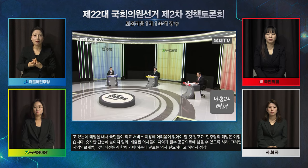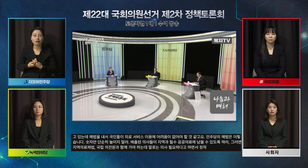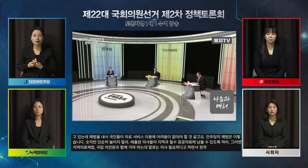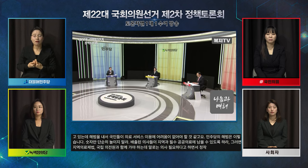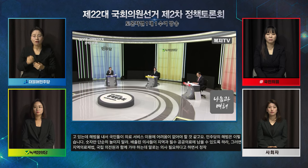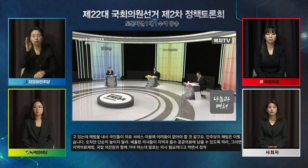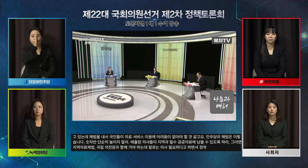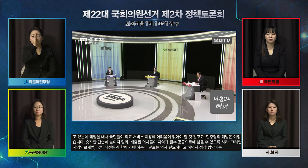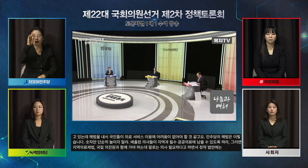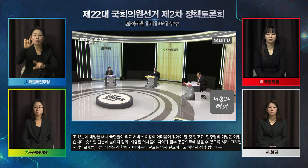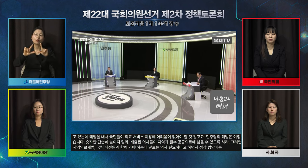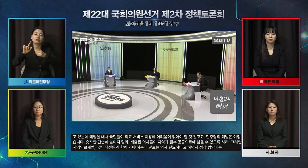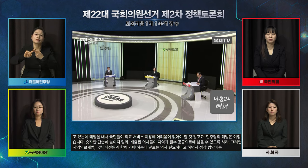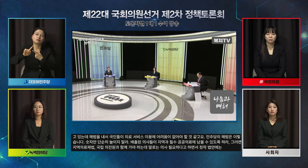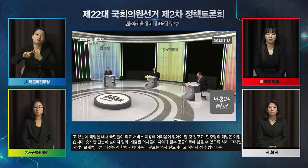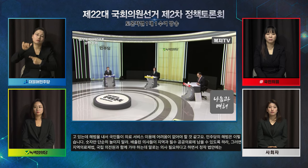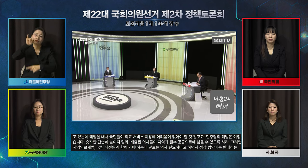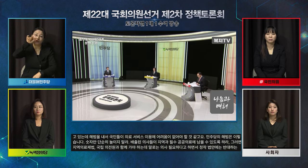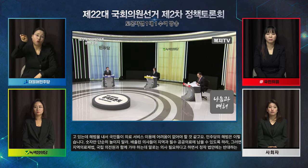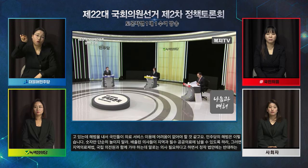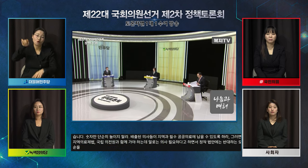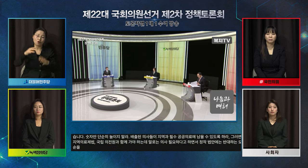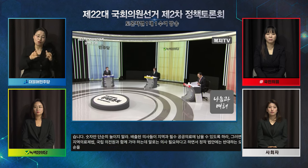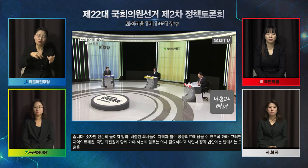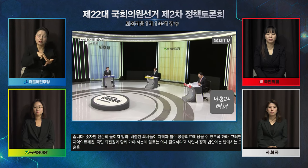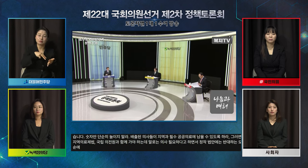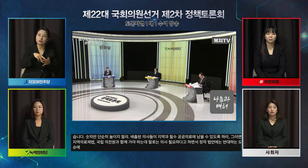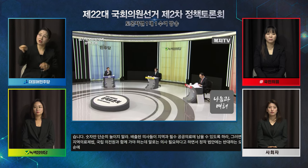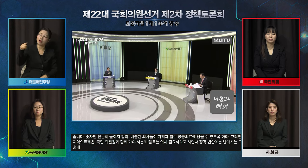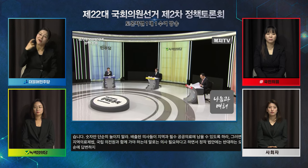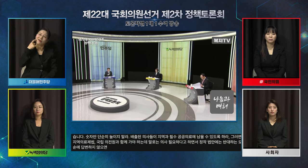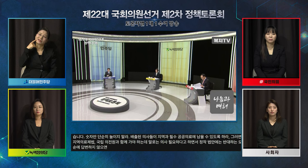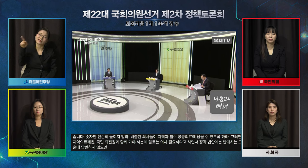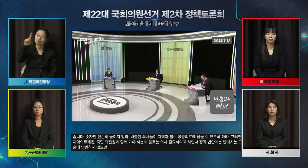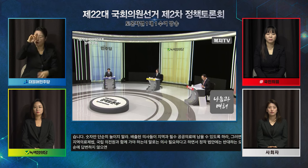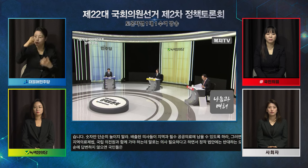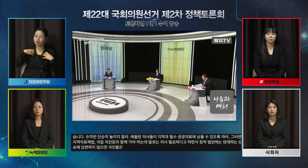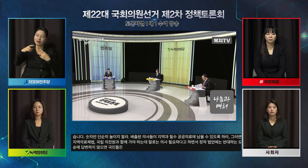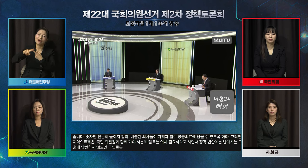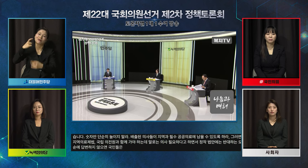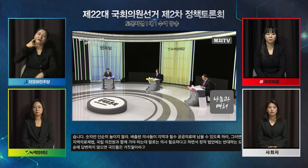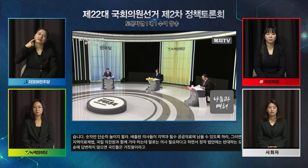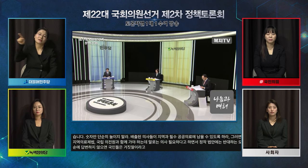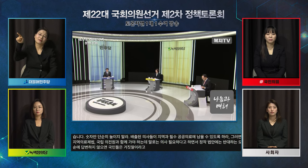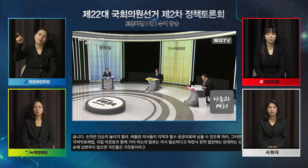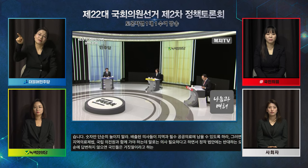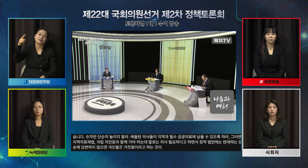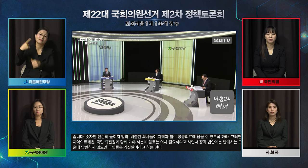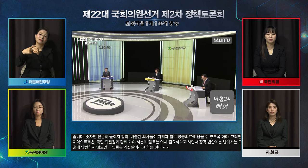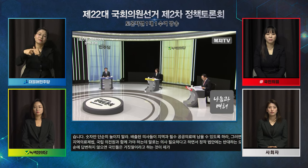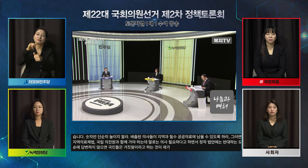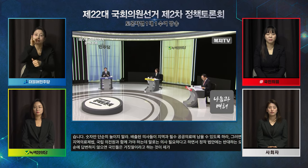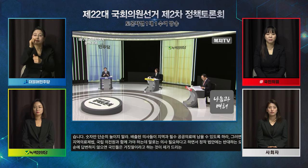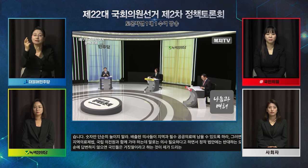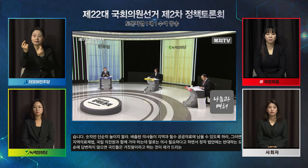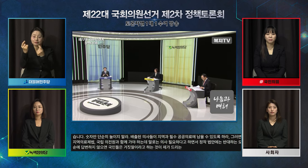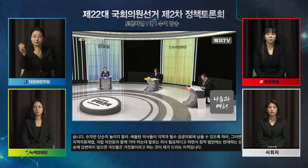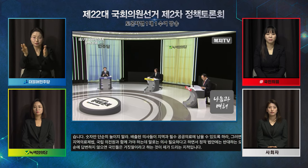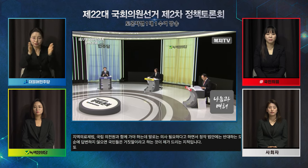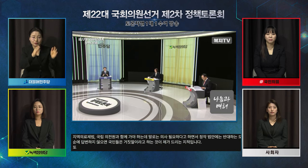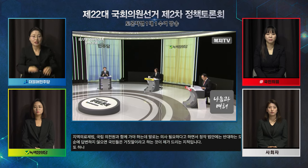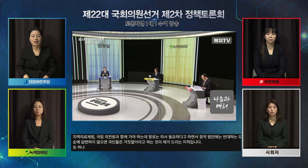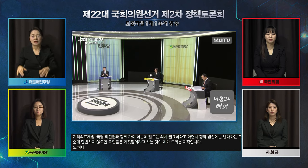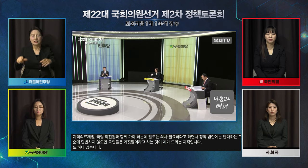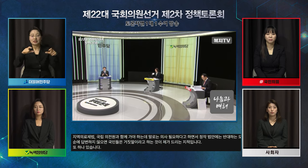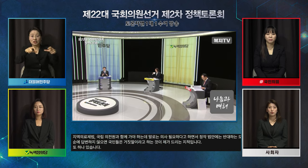답변을 하지 않는 한 국민들은 거짓말이라고 믿을 거라고 하는 것이 제가 드리는 지적입니다. 또 하나 있습니다. 균형